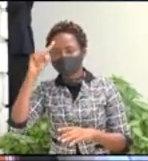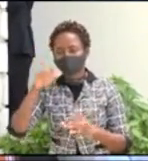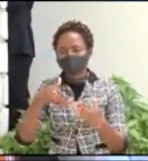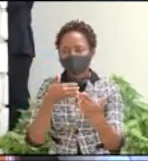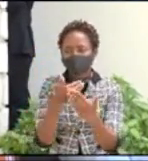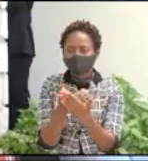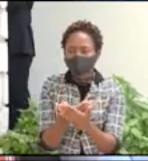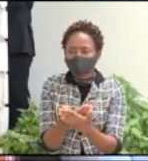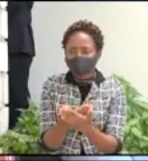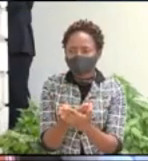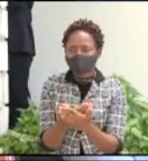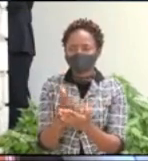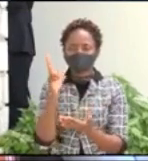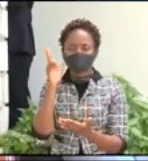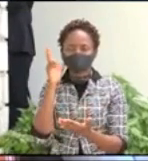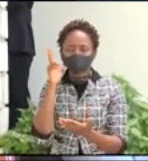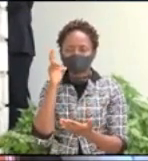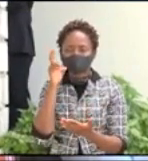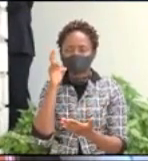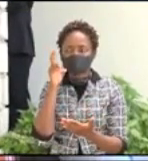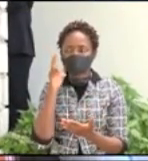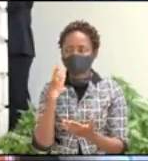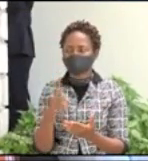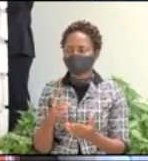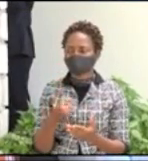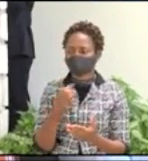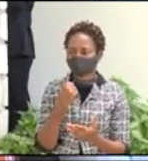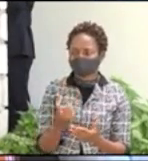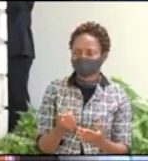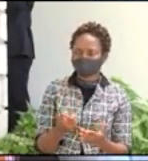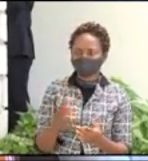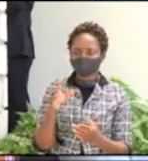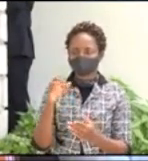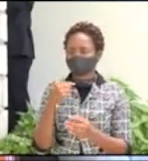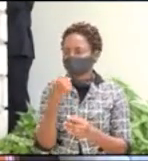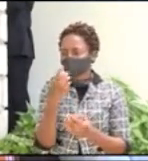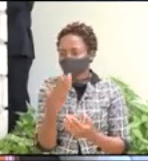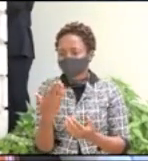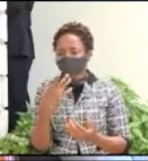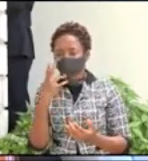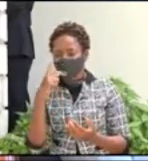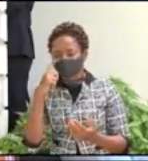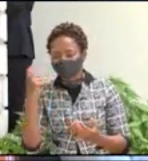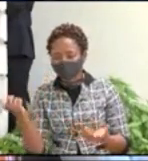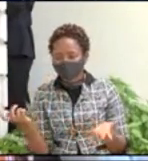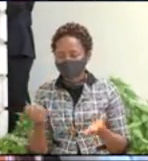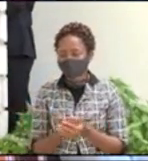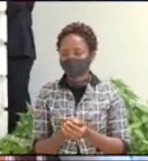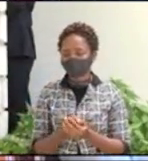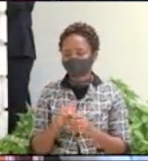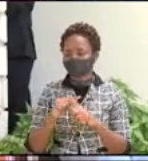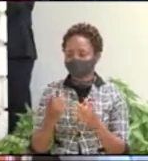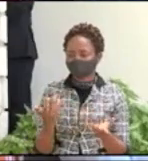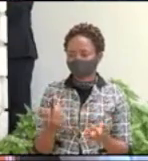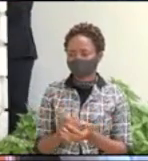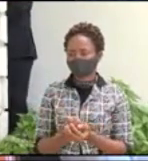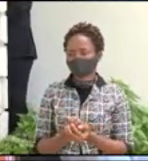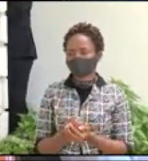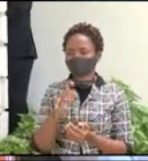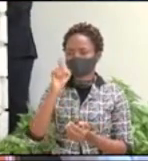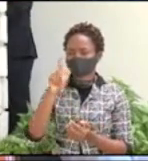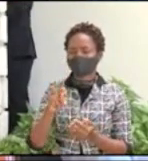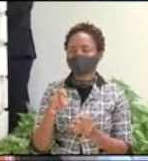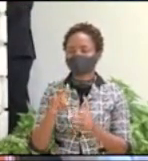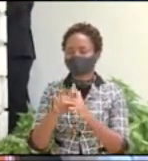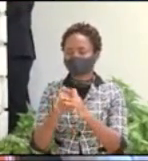l'autant débat à l'arrivée, pour autant de moun yo a traité nous de papa tout d'un coup. Débat, c'est-à-dire qu'il faut nous atterrir pour nous